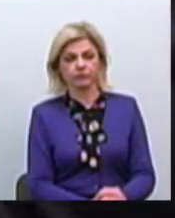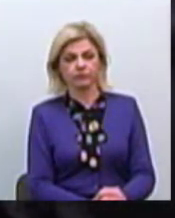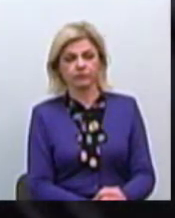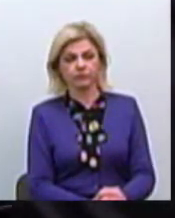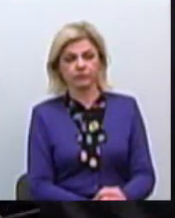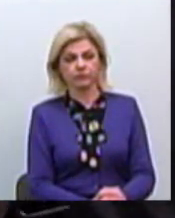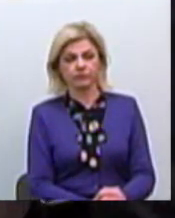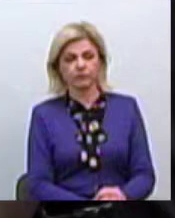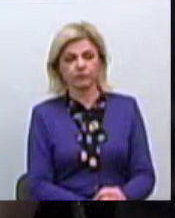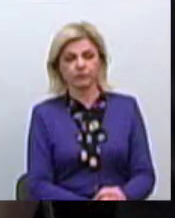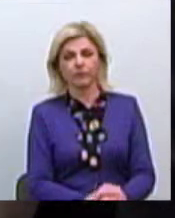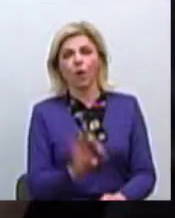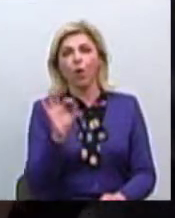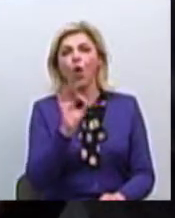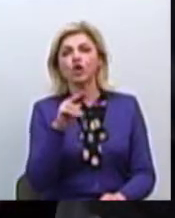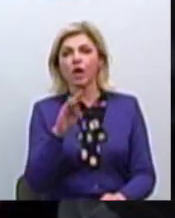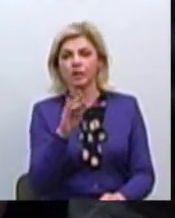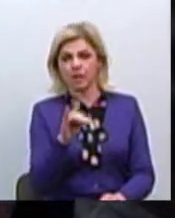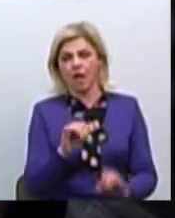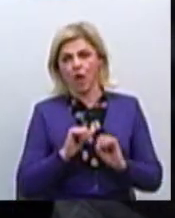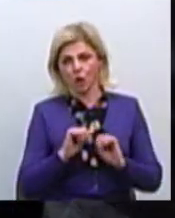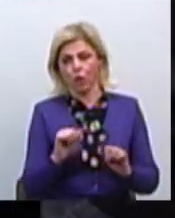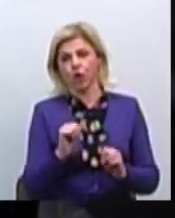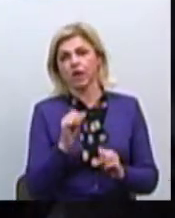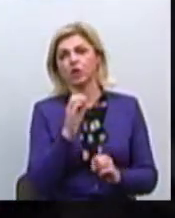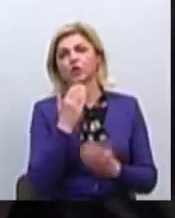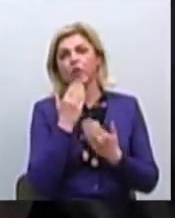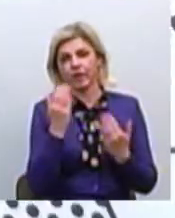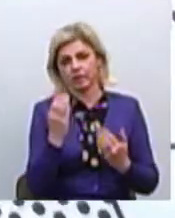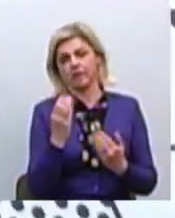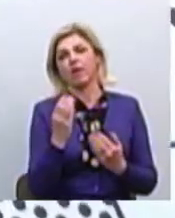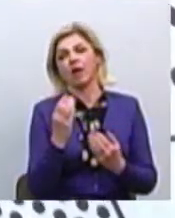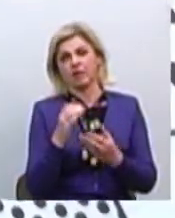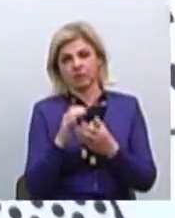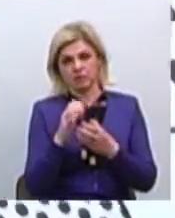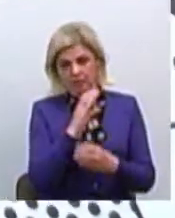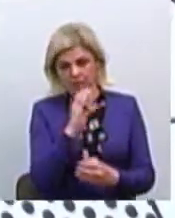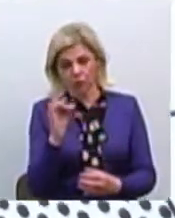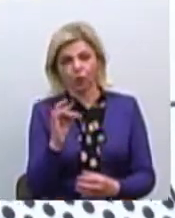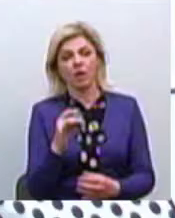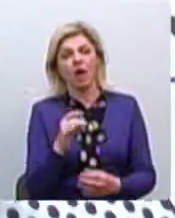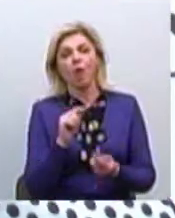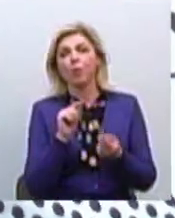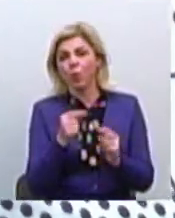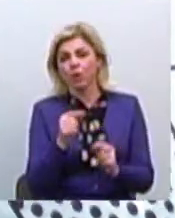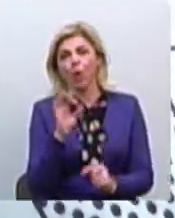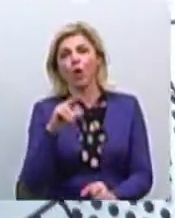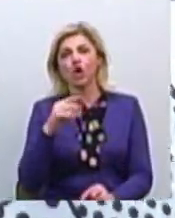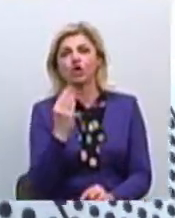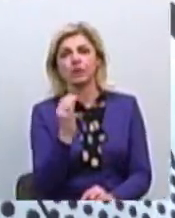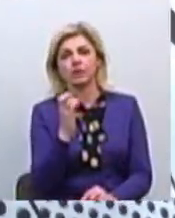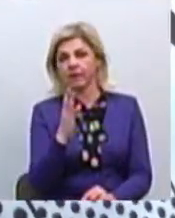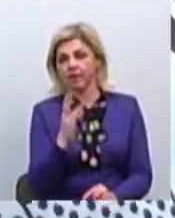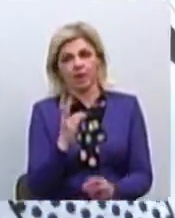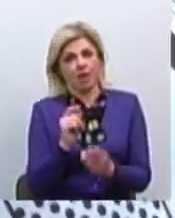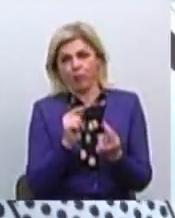Постыдились, айшанцы, герои Советского Союза. Против айшанцев ничего не имеешь. Надо было не клеить. Это то,